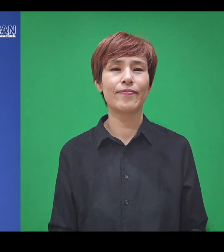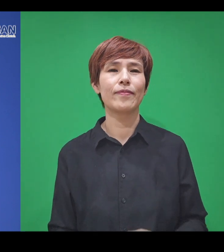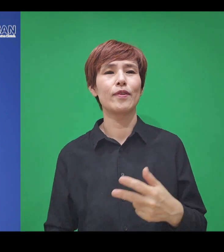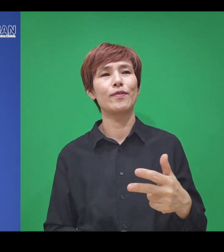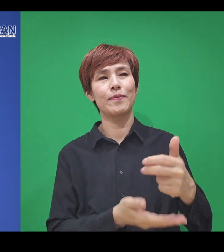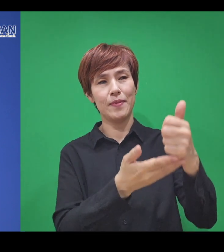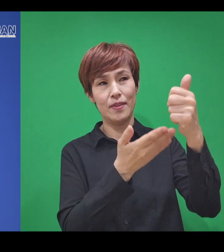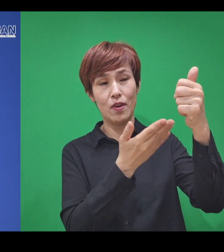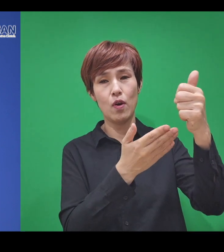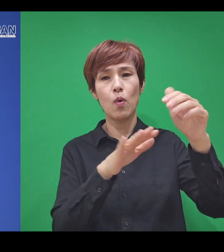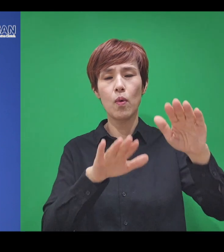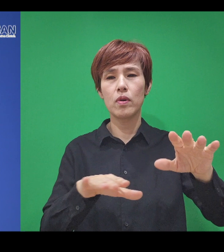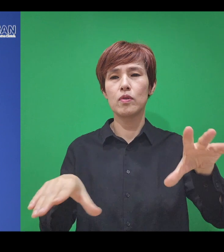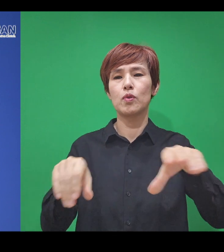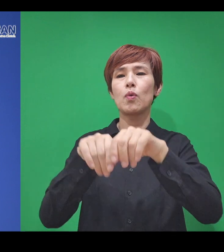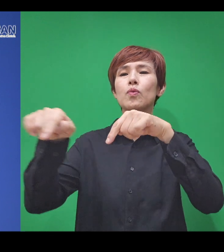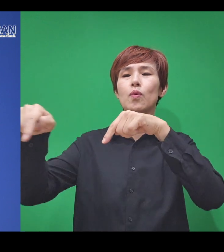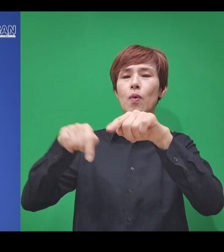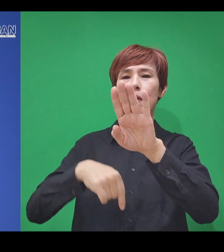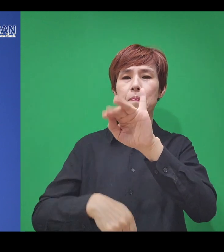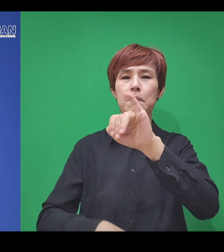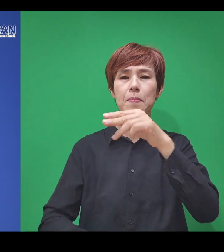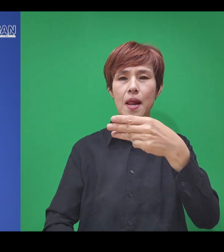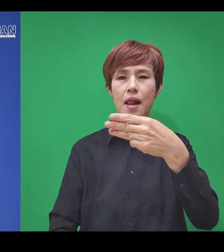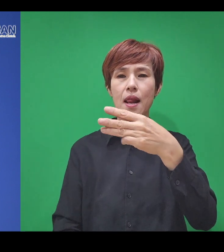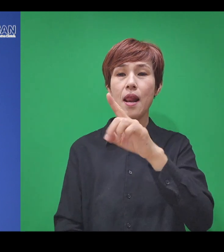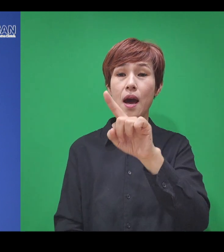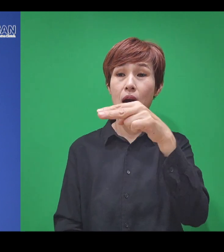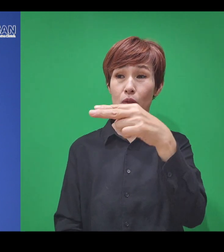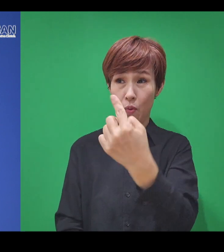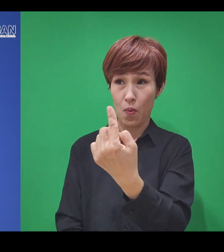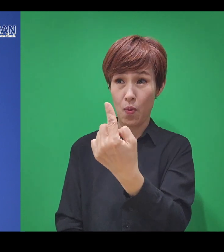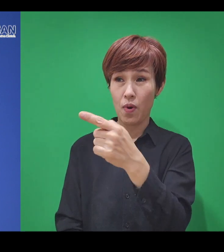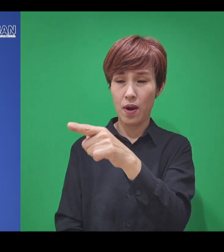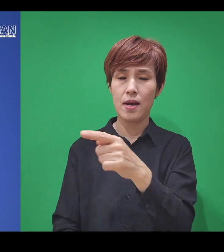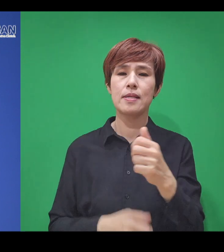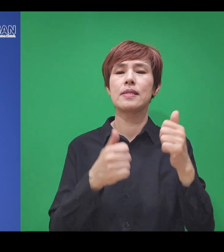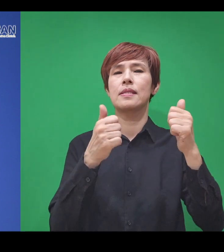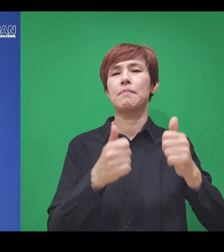오늘 총독 빌라도 앞에 서서 심판을 받으십니다.